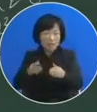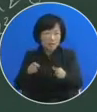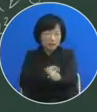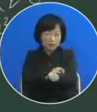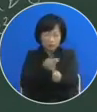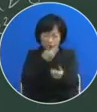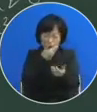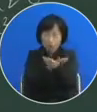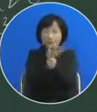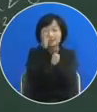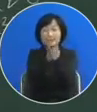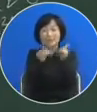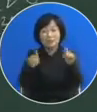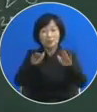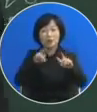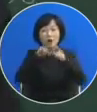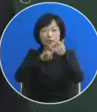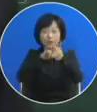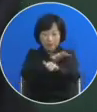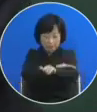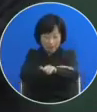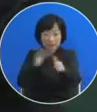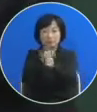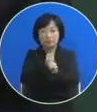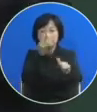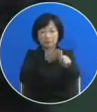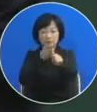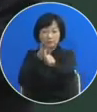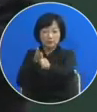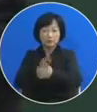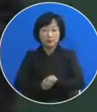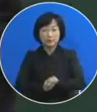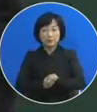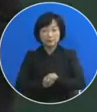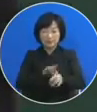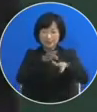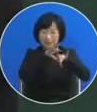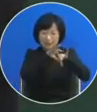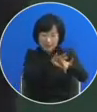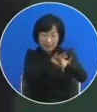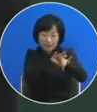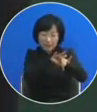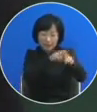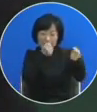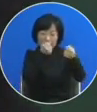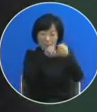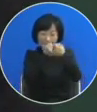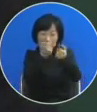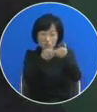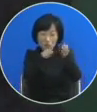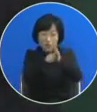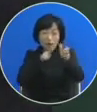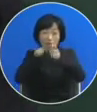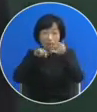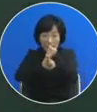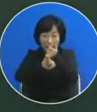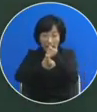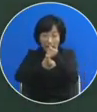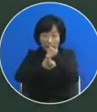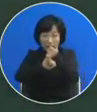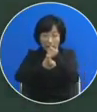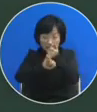One year is passing, so all our precious church officers grab hold of this. 흑암 세력과 싸우는 언약을 생명 걸고 루트가